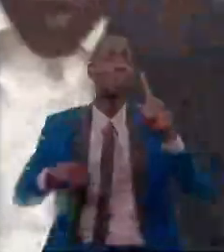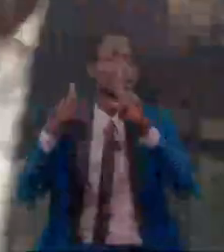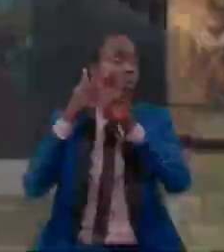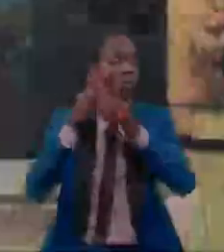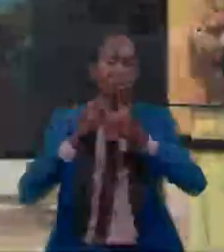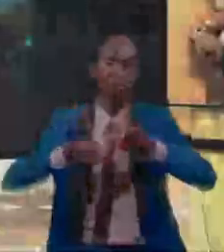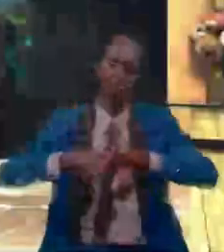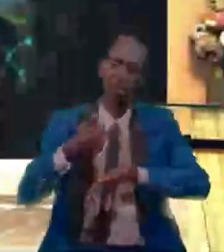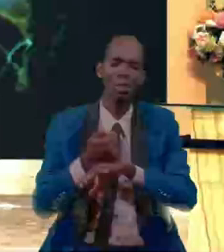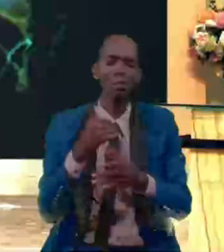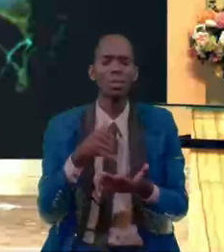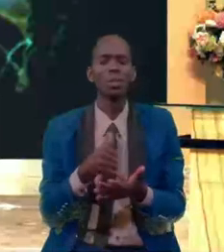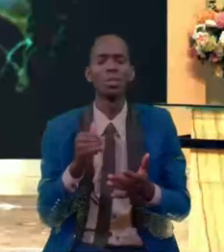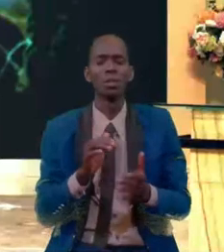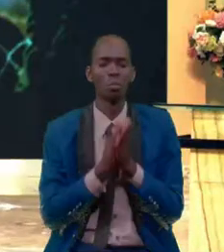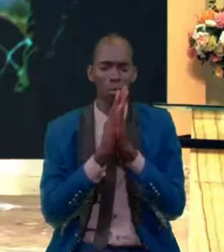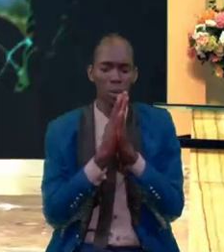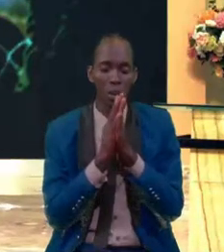Le Seigneur lui-même confirme cela.